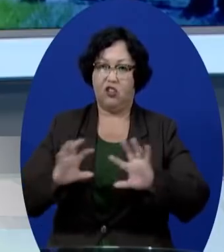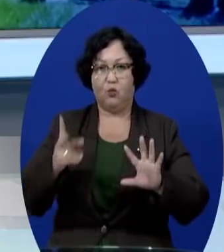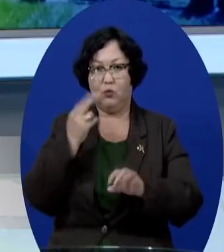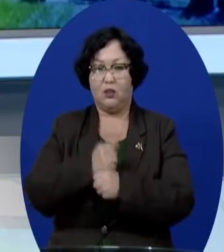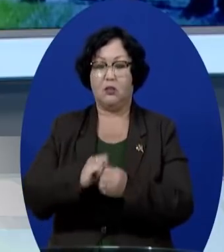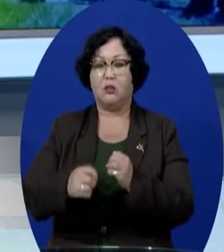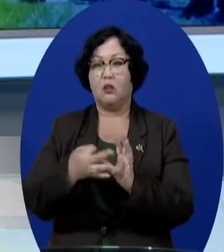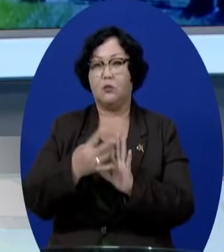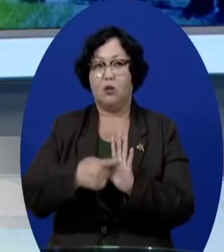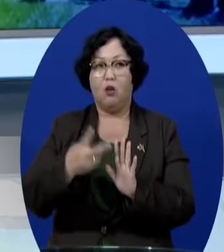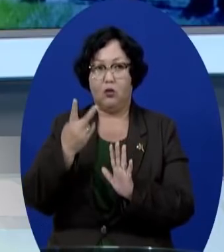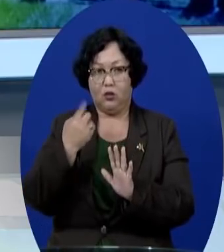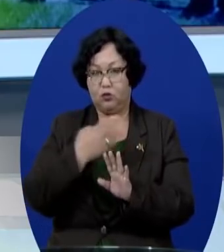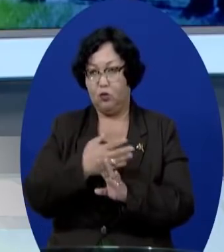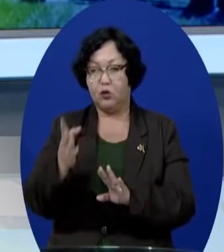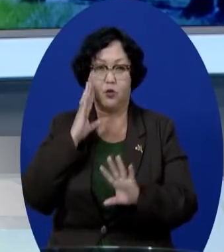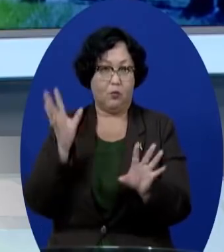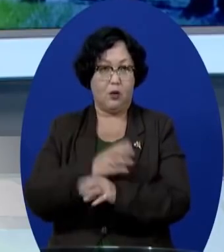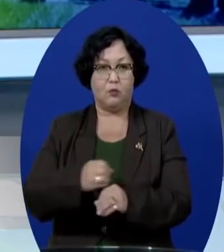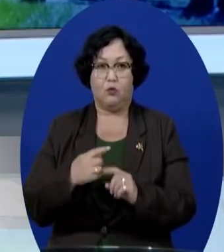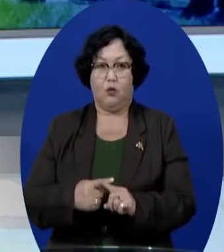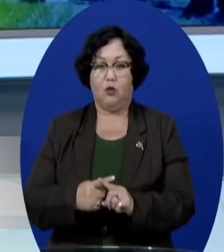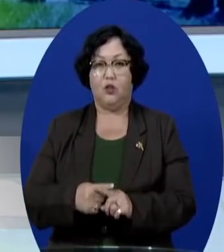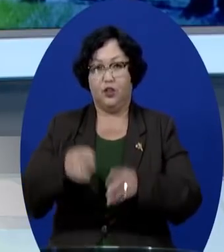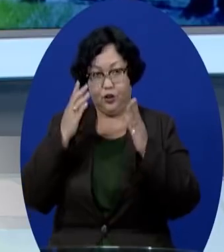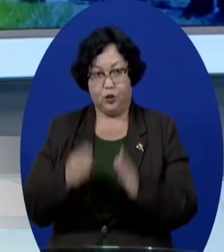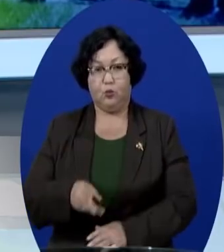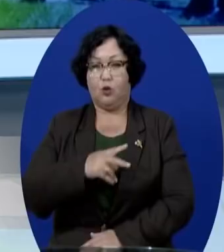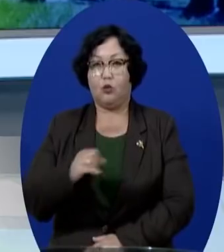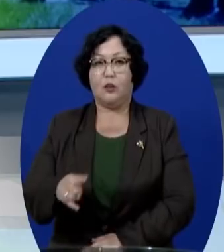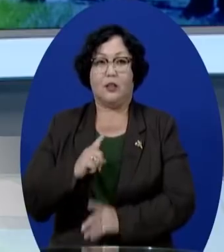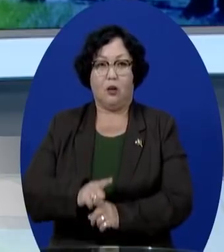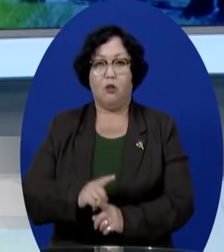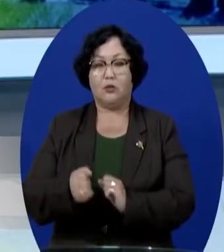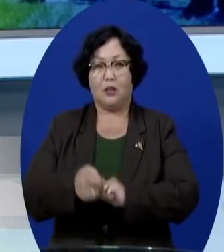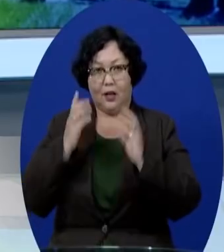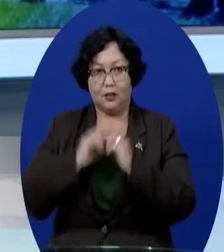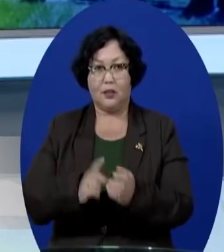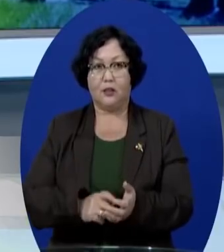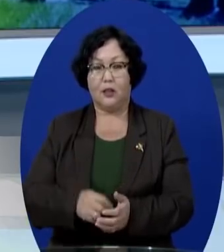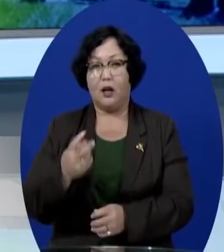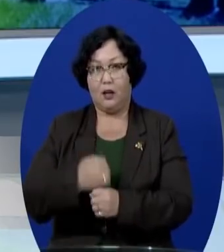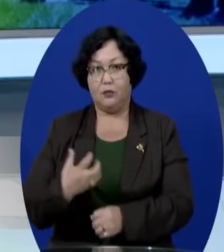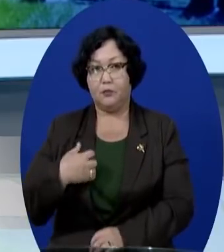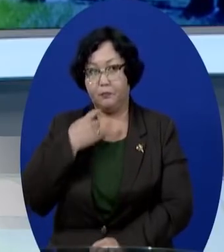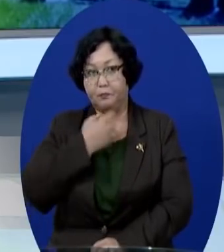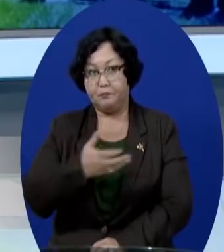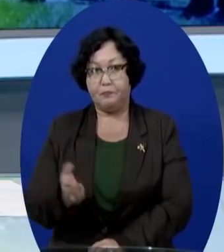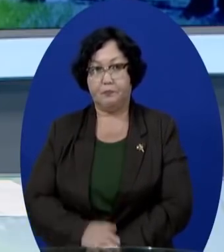сарын 21-ээс хойш зохион байгуулахгүй байх. Дээр дурдсан тогтоол шийдвэрийн хэрэгжилтэнд онцгойлон анхаарч ажиллахыг үүрэг болгосон байна.